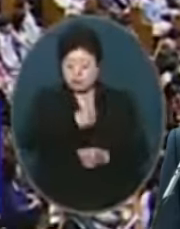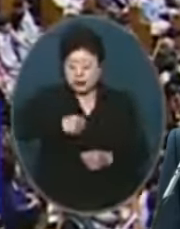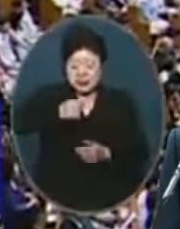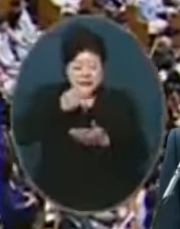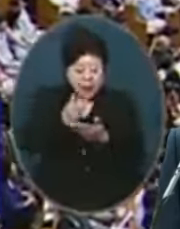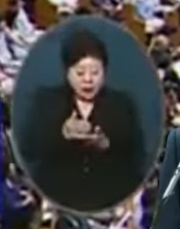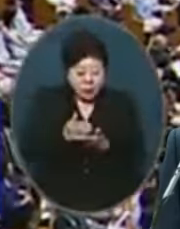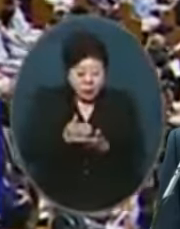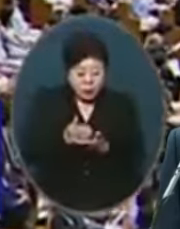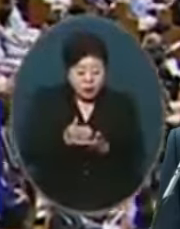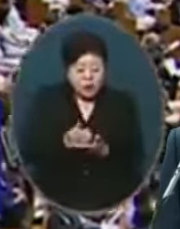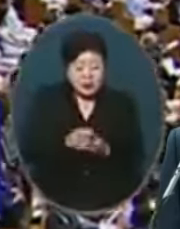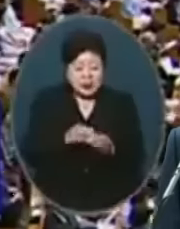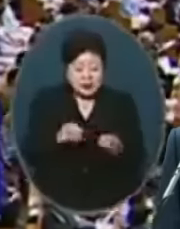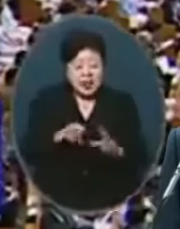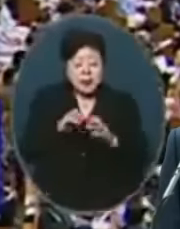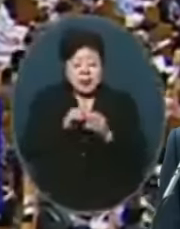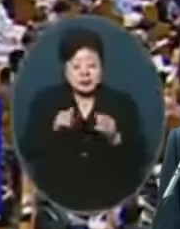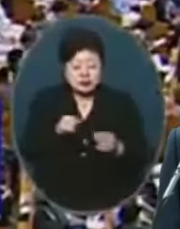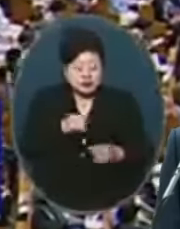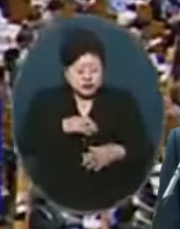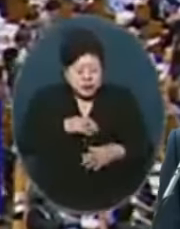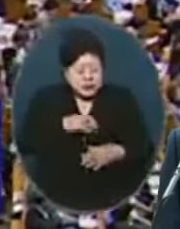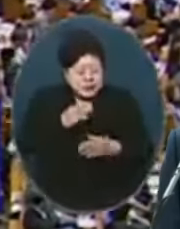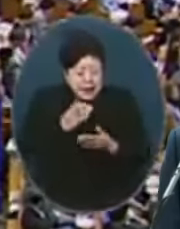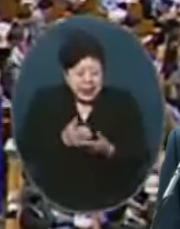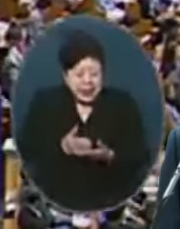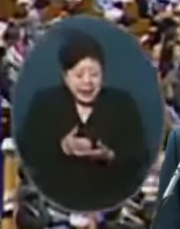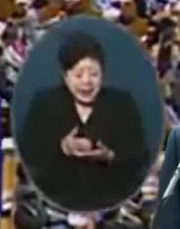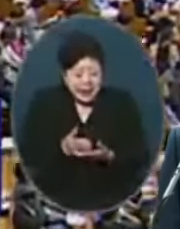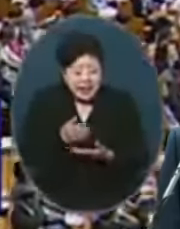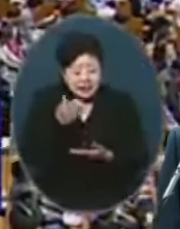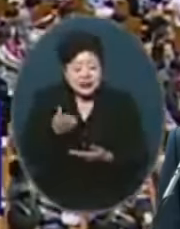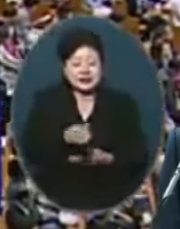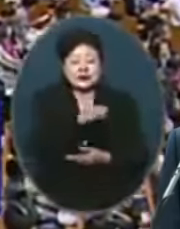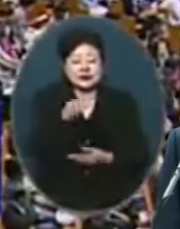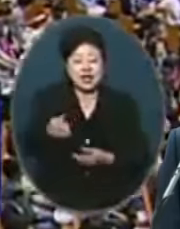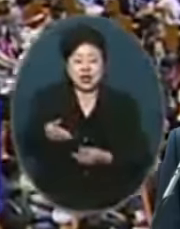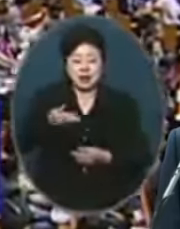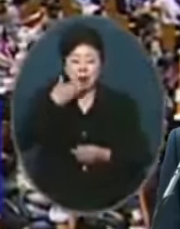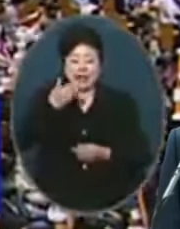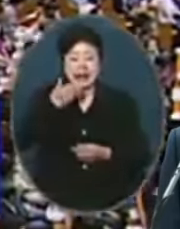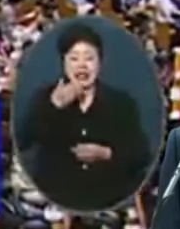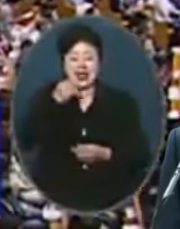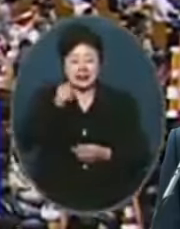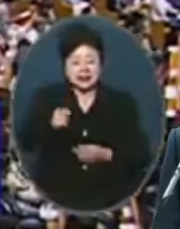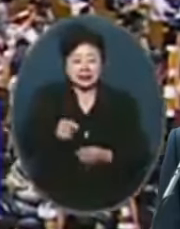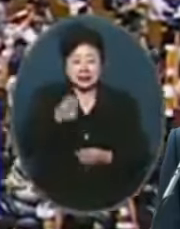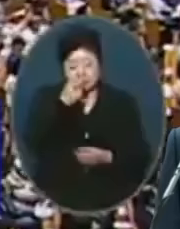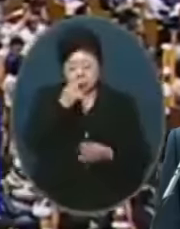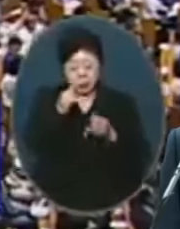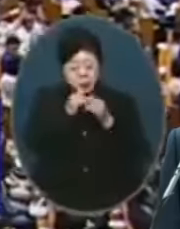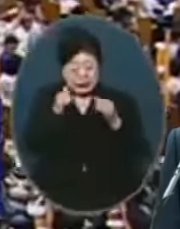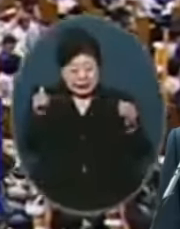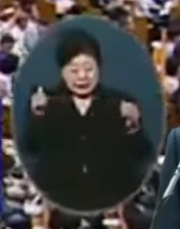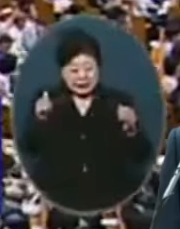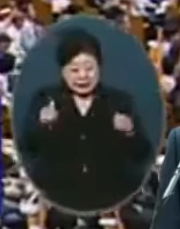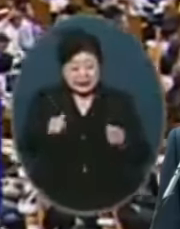말라. 또 그 땅 백성을 두려워하지 말라. 그들은 우리의 먹이라.